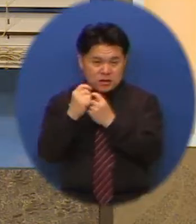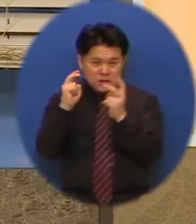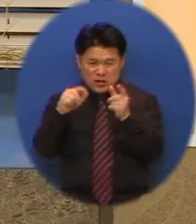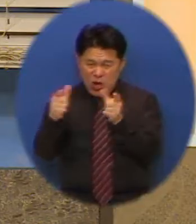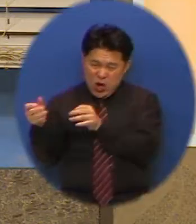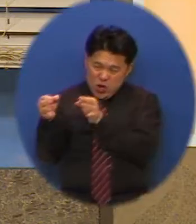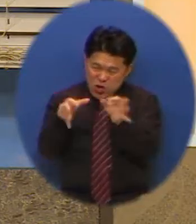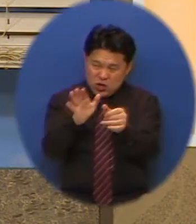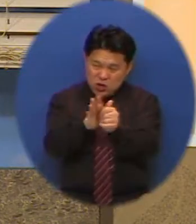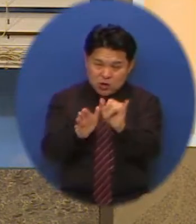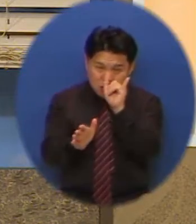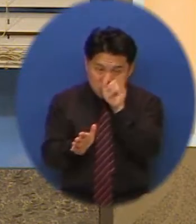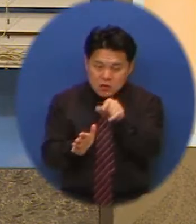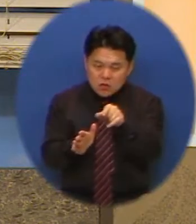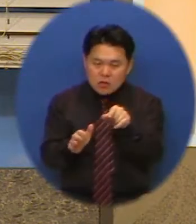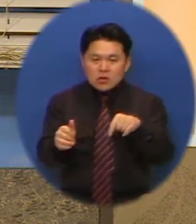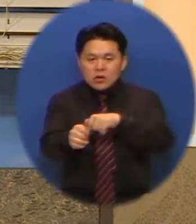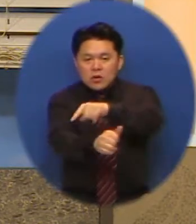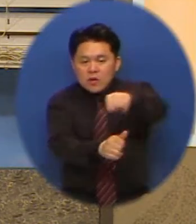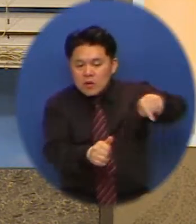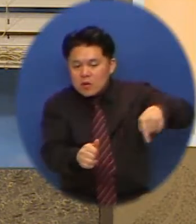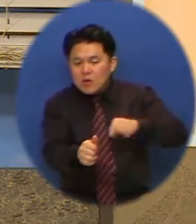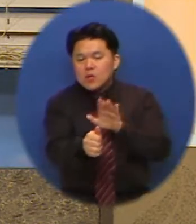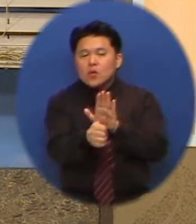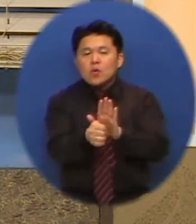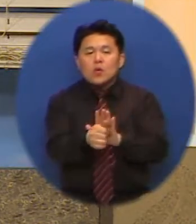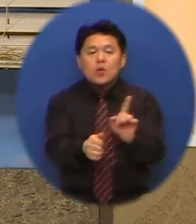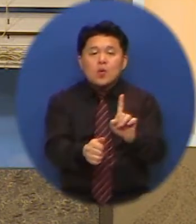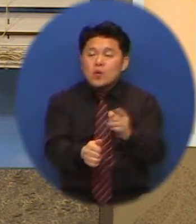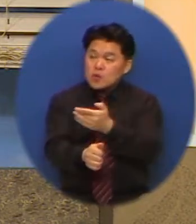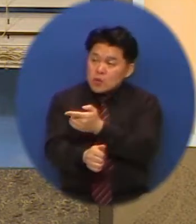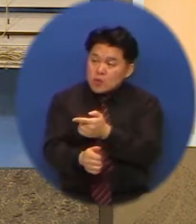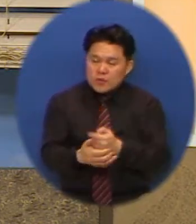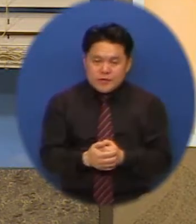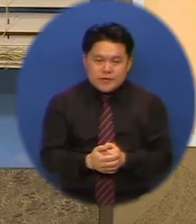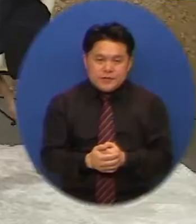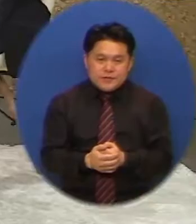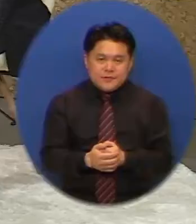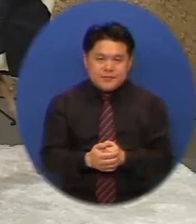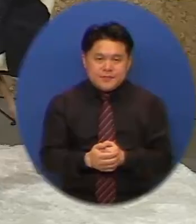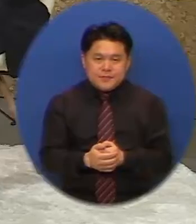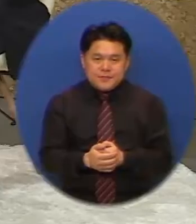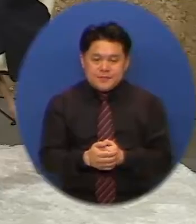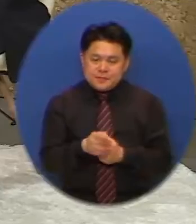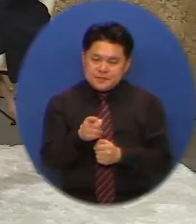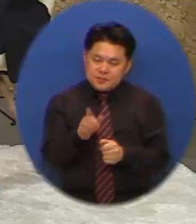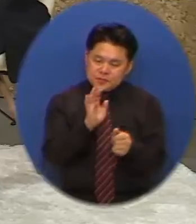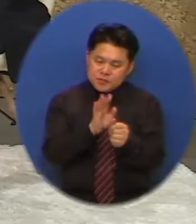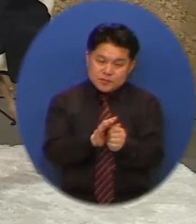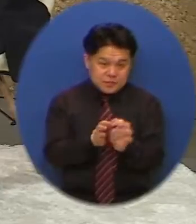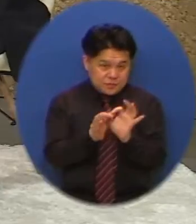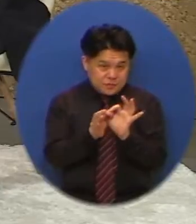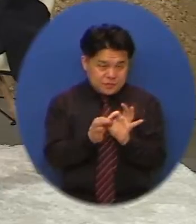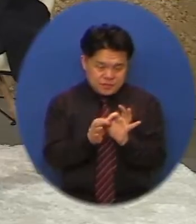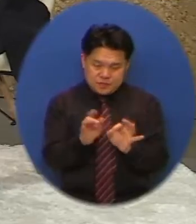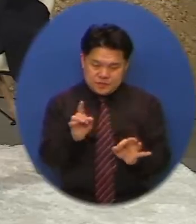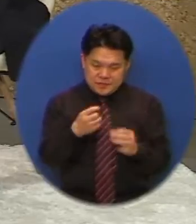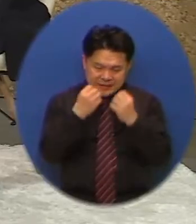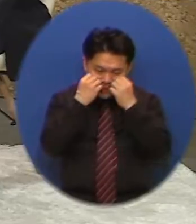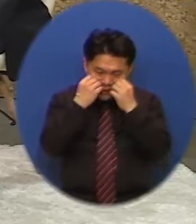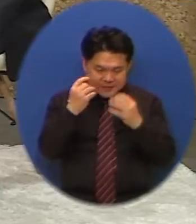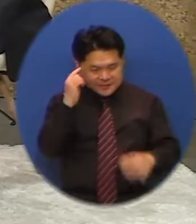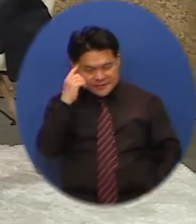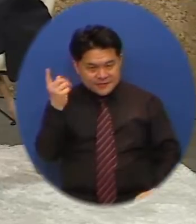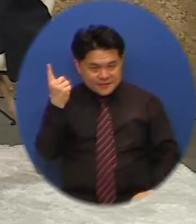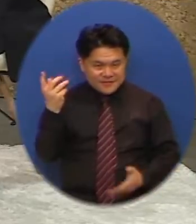있는데 그 사회복지 현장은 어떻게 협의회가 지원할 것인지요? 그래서 네. 이제 그거 관련해서 제가 이제 새로운 네. 논리를